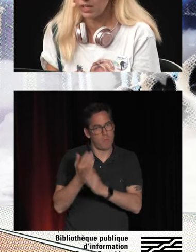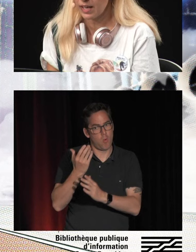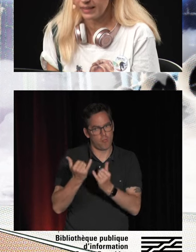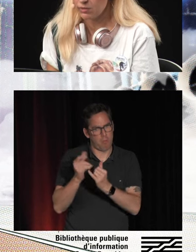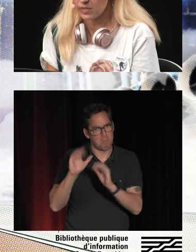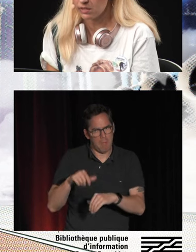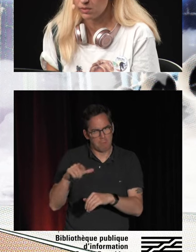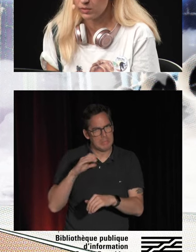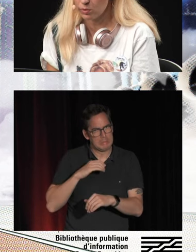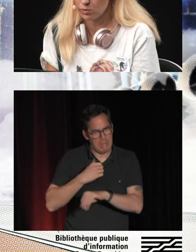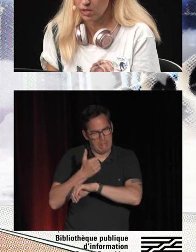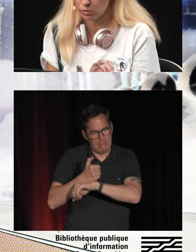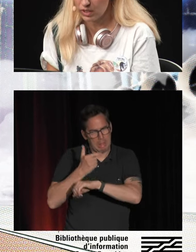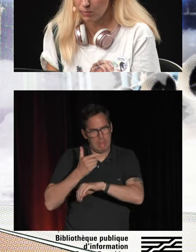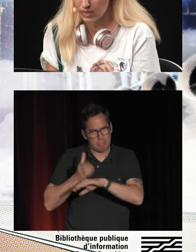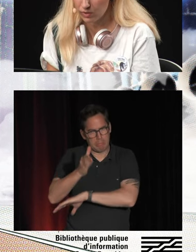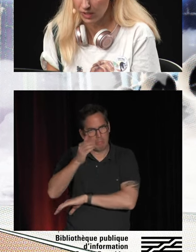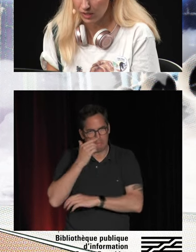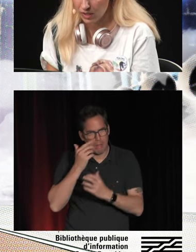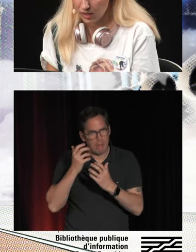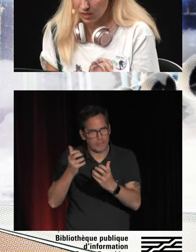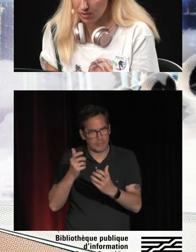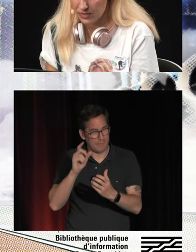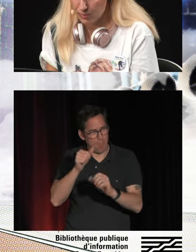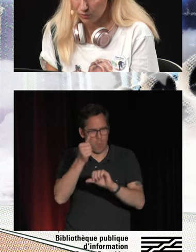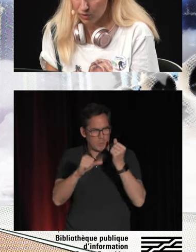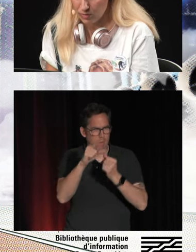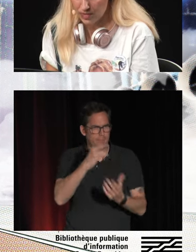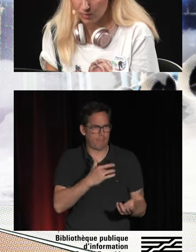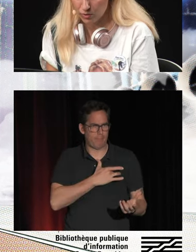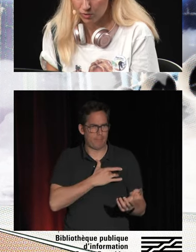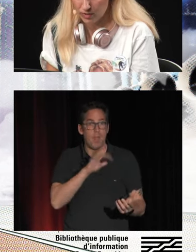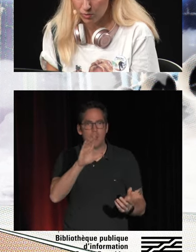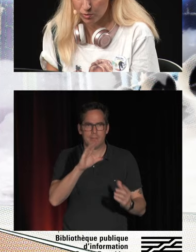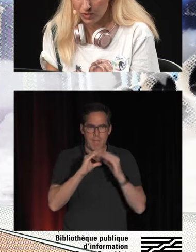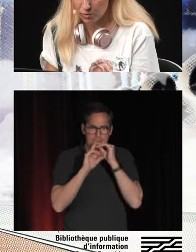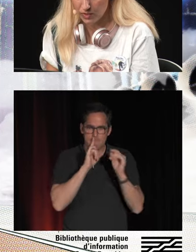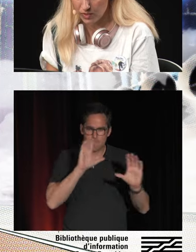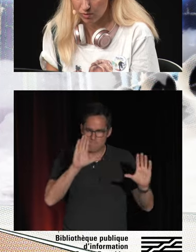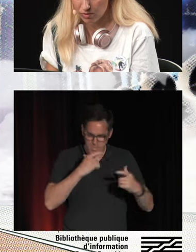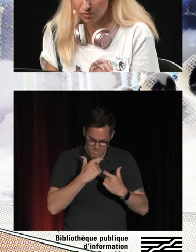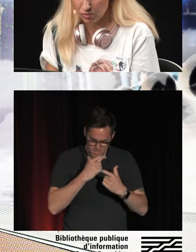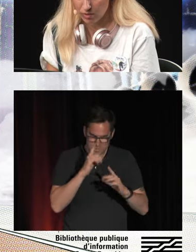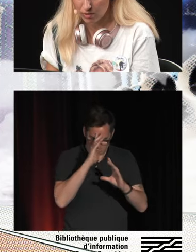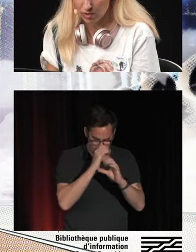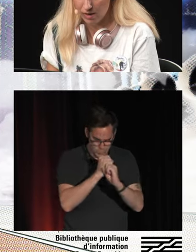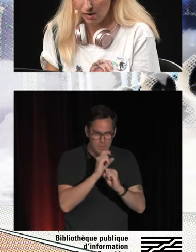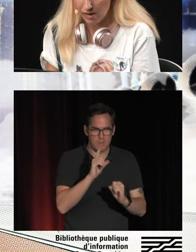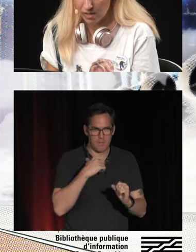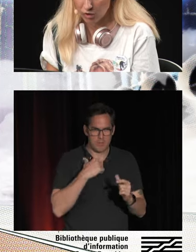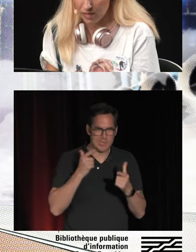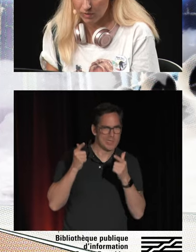donc vraiment, voilà, la règle, c'est qu'il faut que ce soit un truc qui vous plaise. Ok, ici, pardon, mais je vais me taire parce qu'on va se concentrer pour essayer de tuer